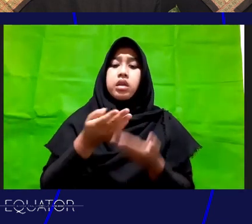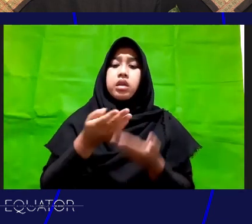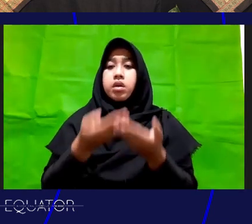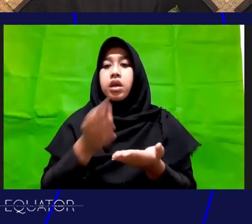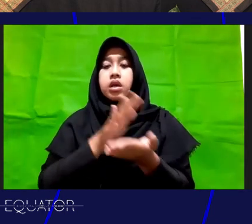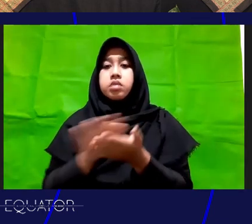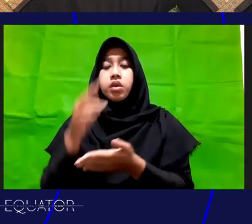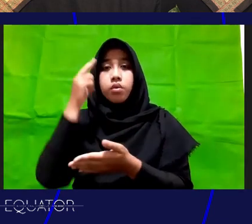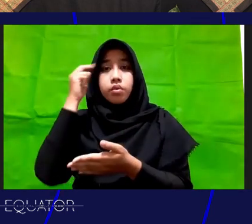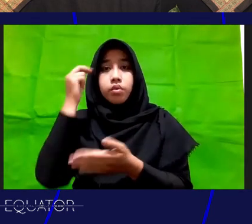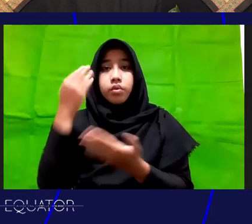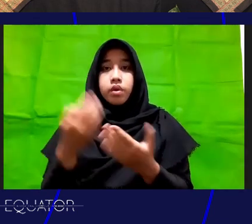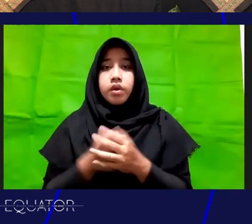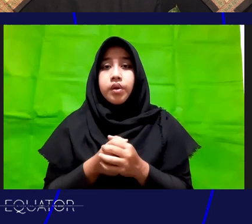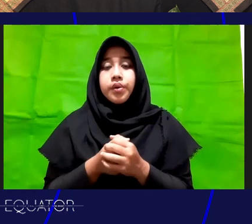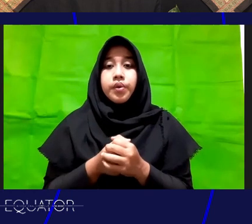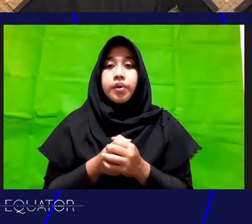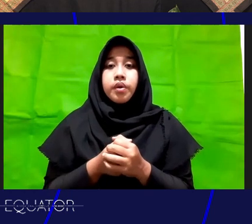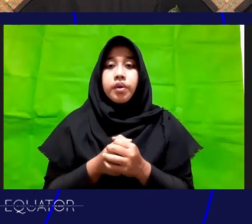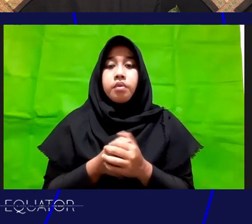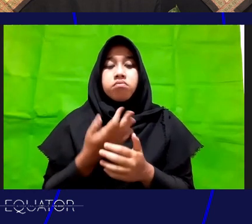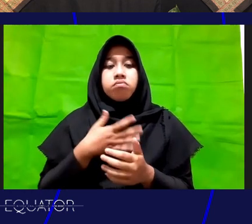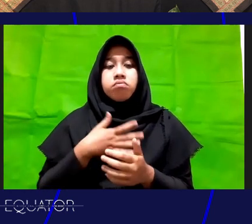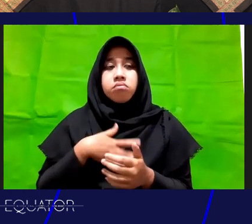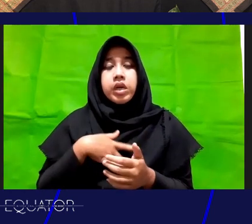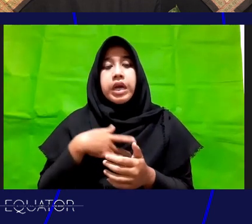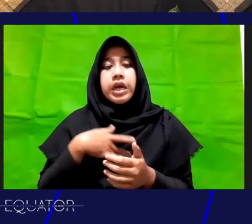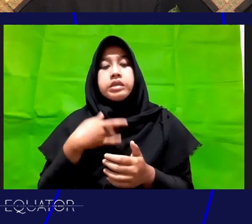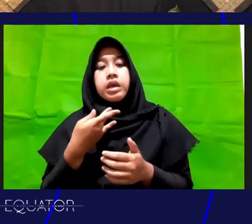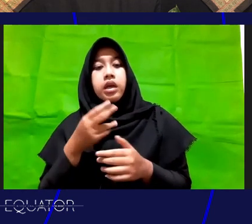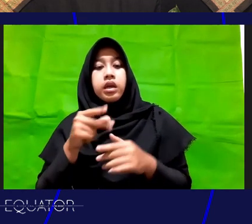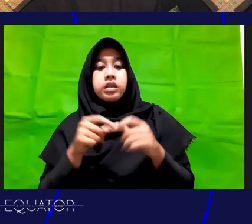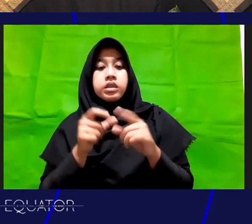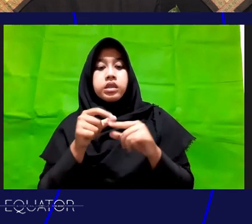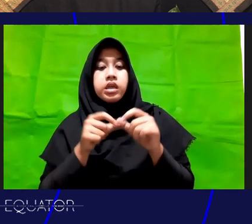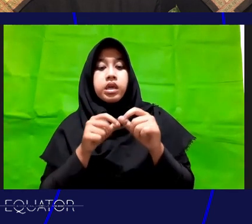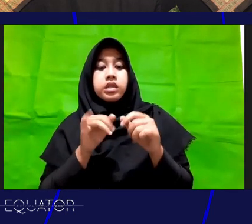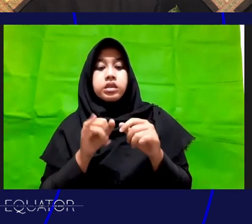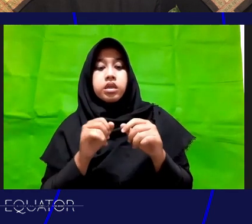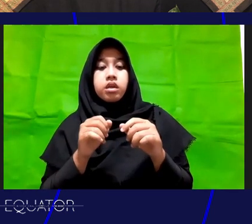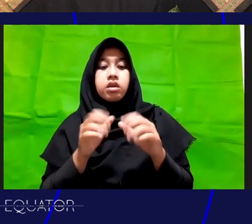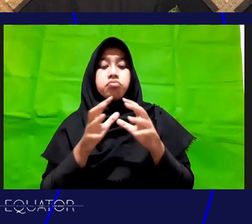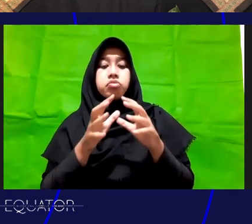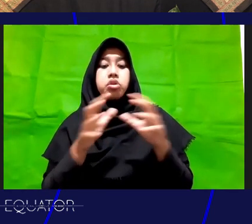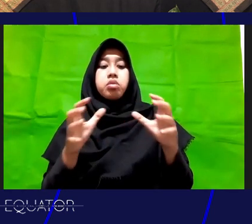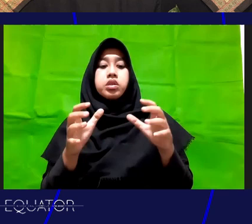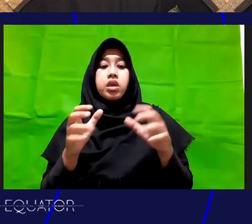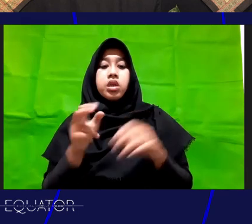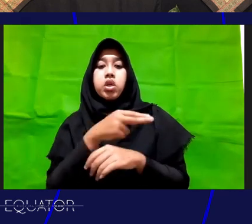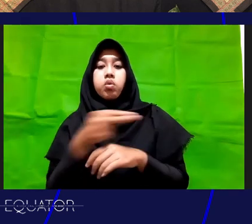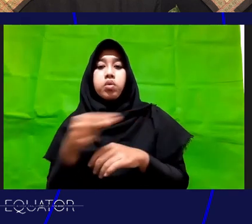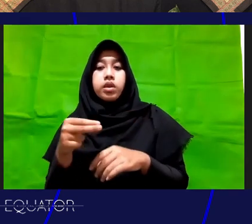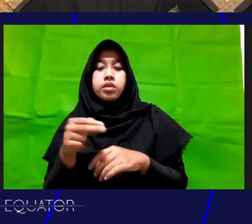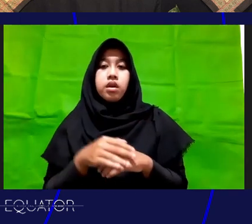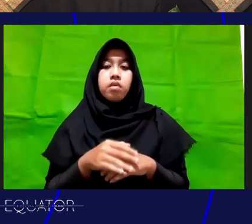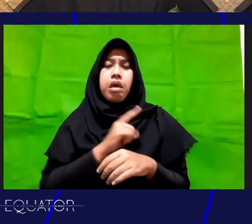untuk mengalami residensi kolektif terbesar se-Nusantara. Lama lagi, hampir 6 bulan